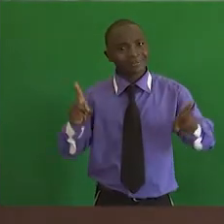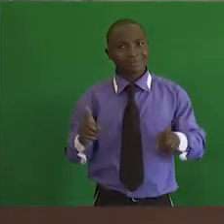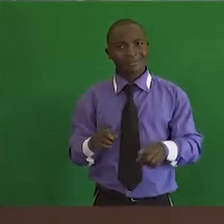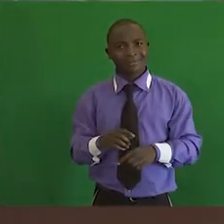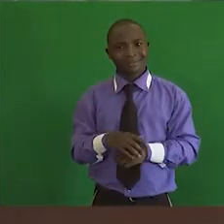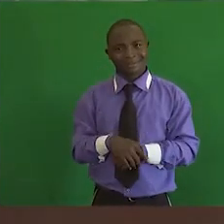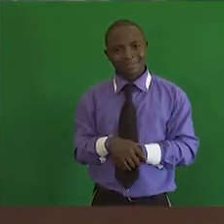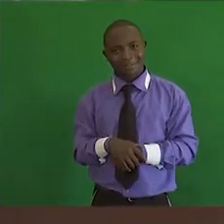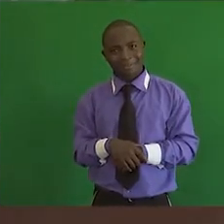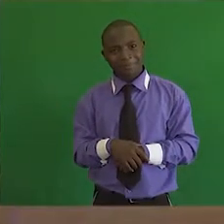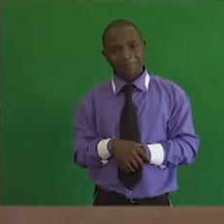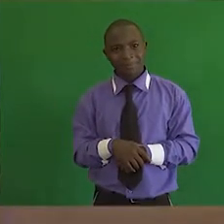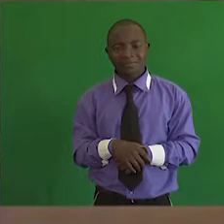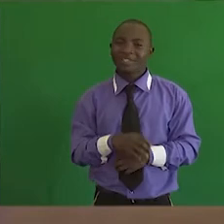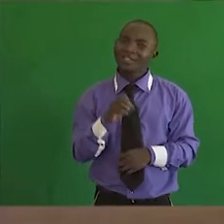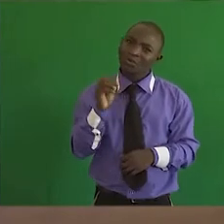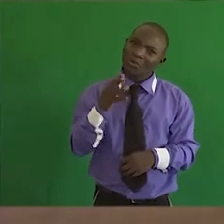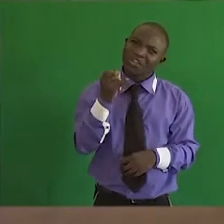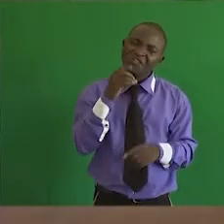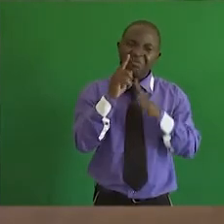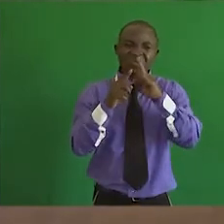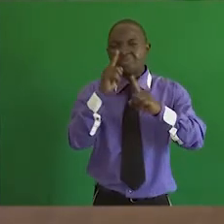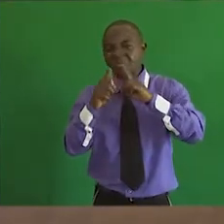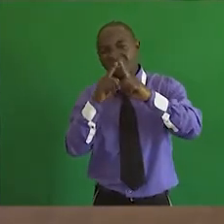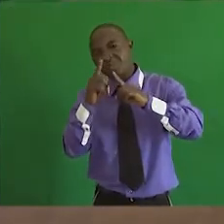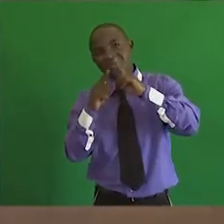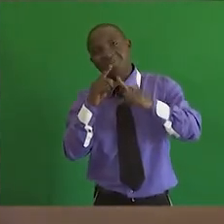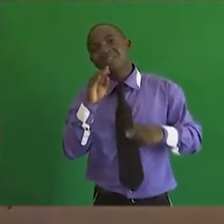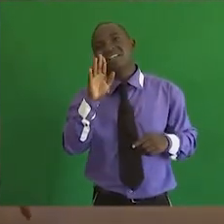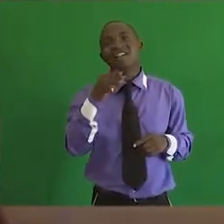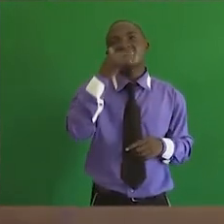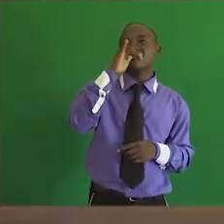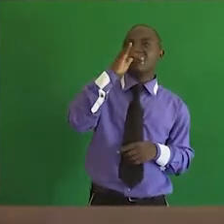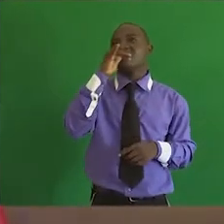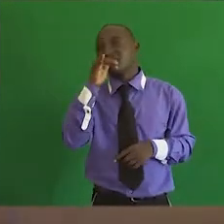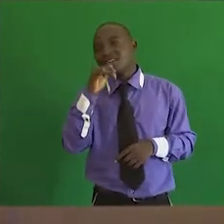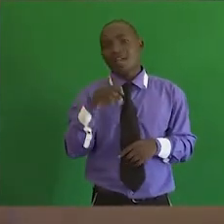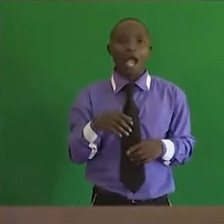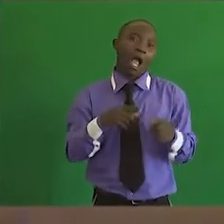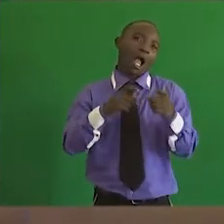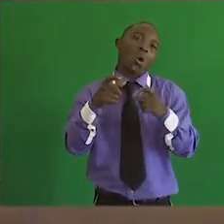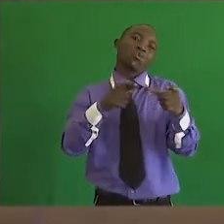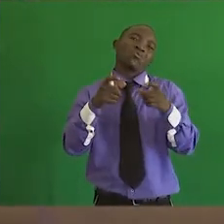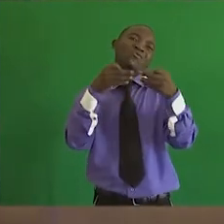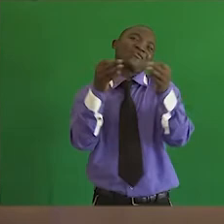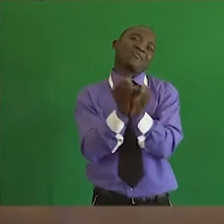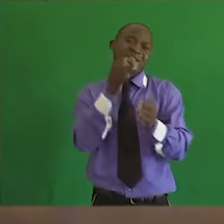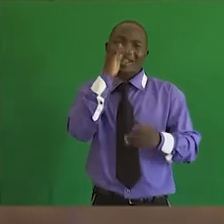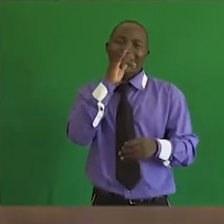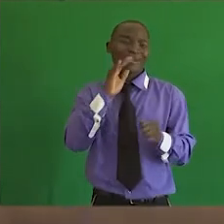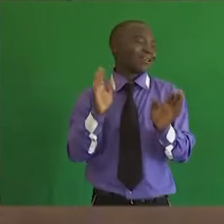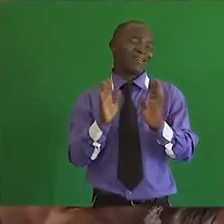Asa hatisi kuti musazvitaure zvenyu. Tausunungukai kutaura iro jira kufunga kana kuwarira. Ndombo yapa nemuroora